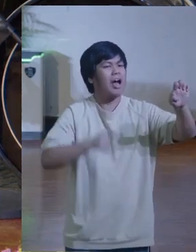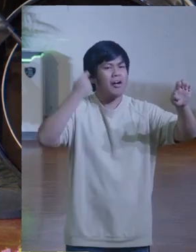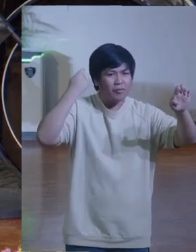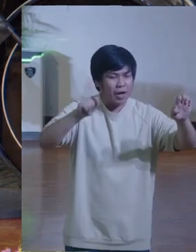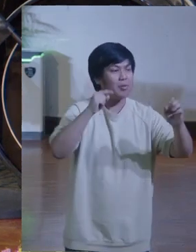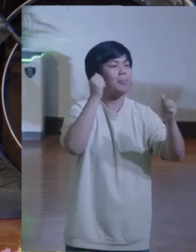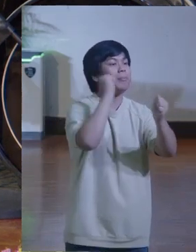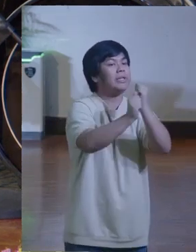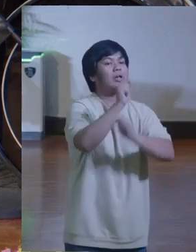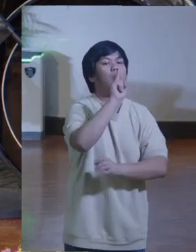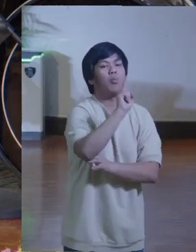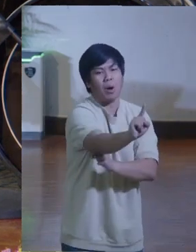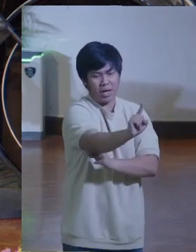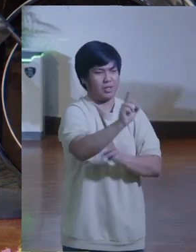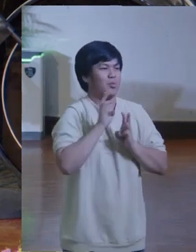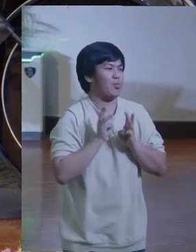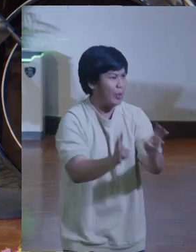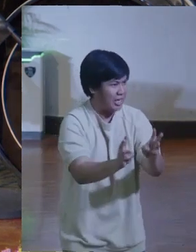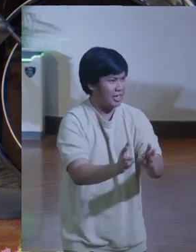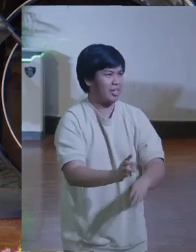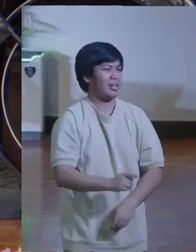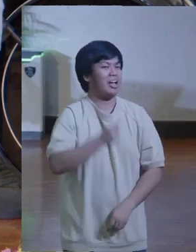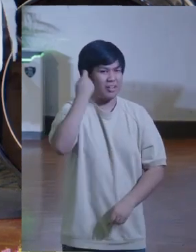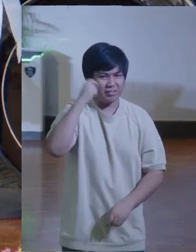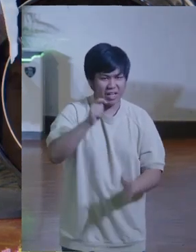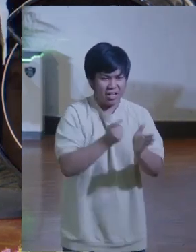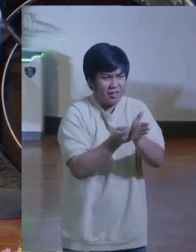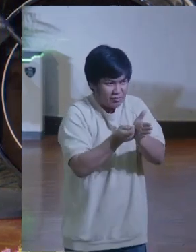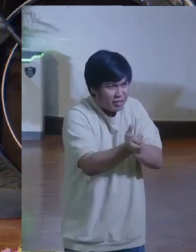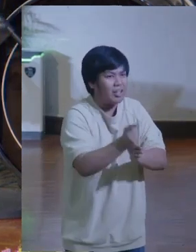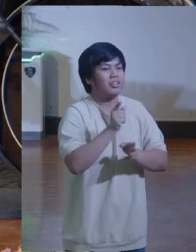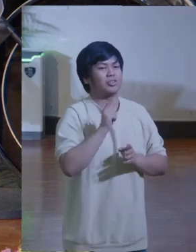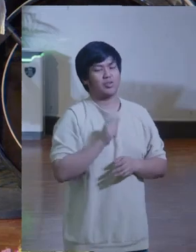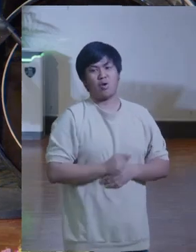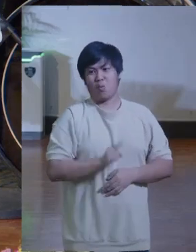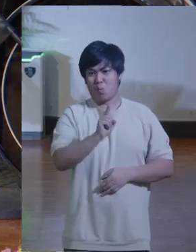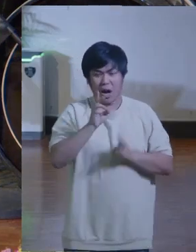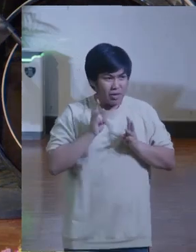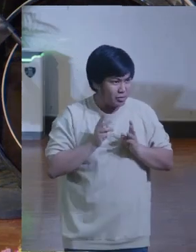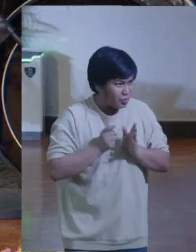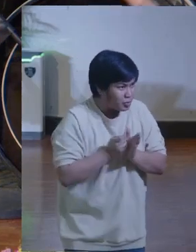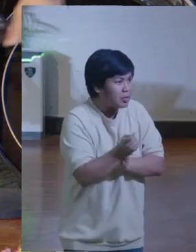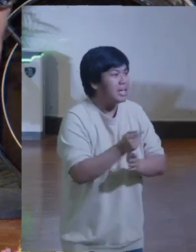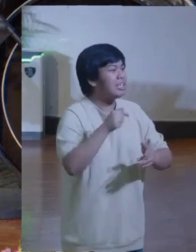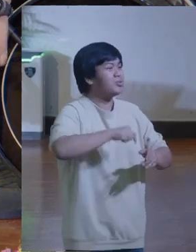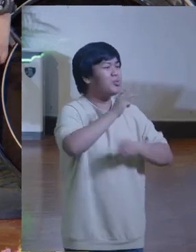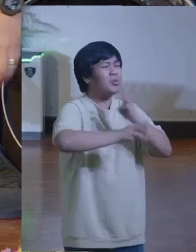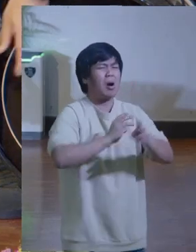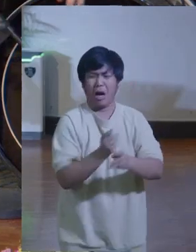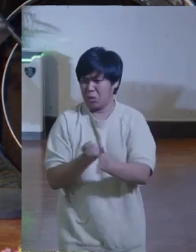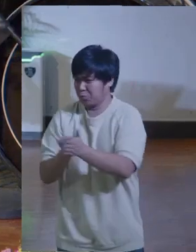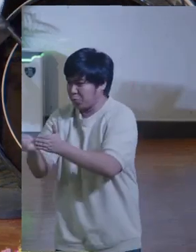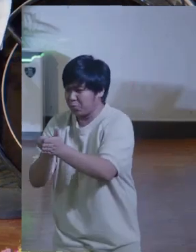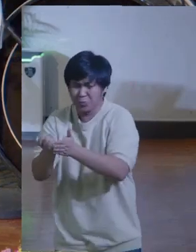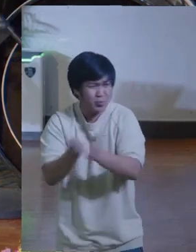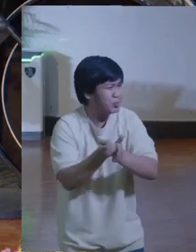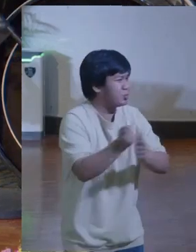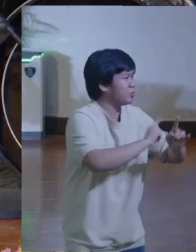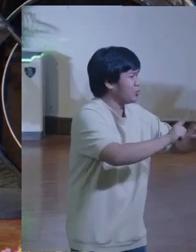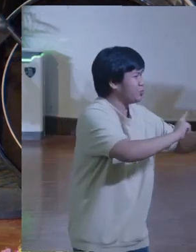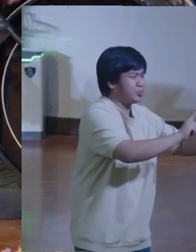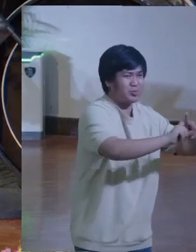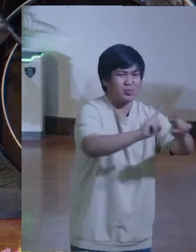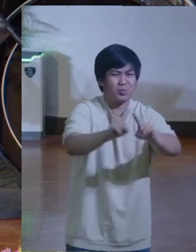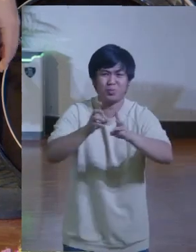the way, the truth. Kasi maraming truth daw sa mundo. Marami daw ibang